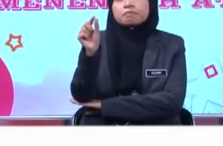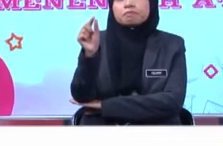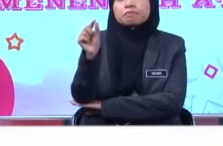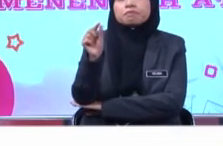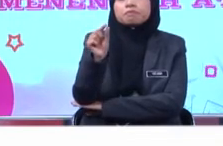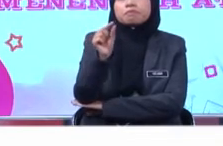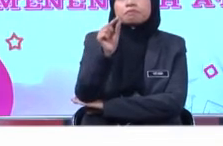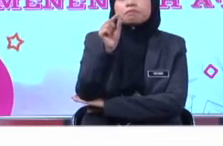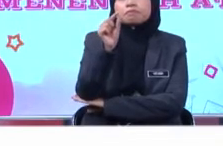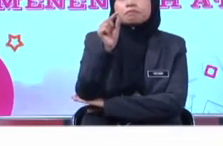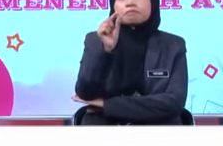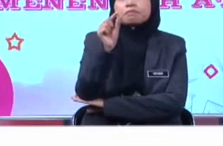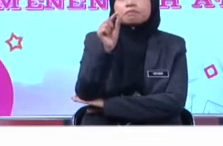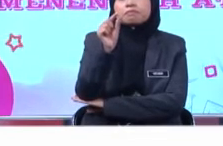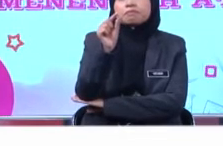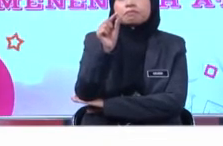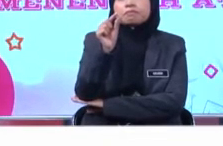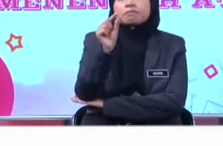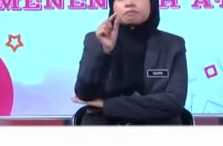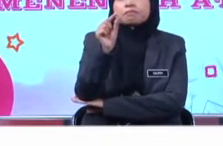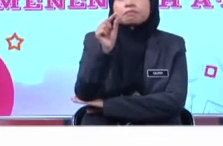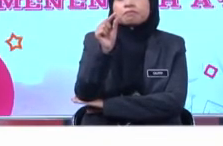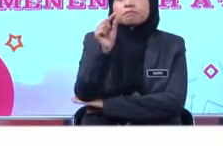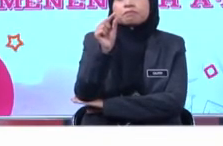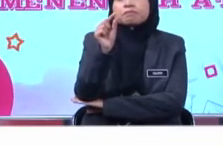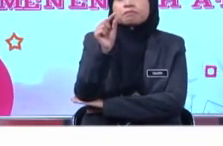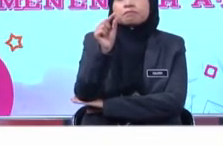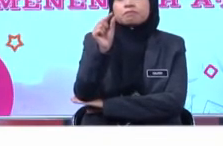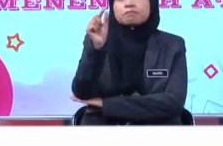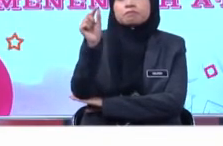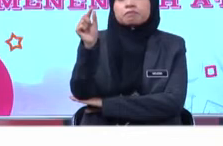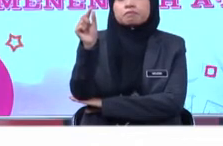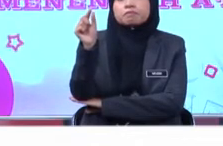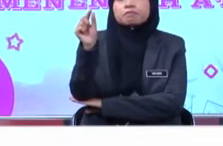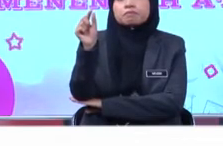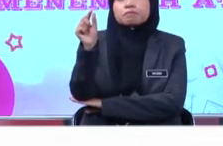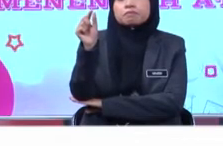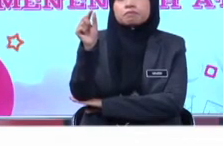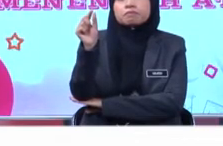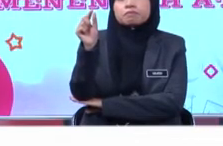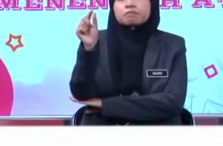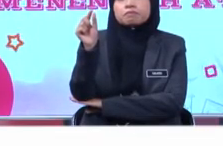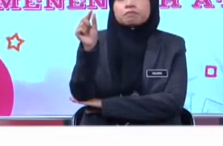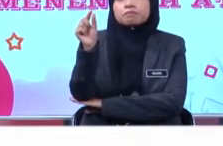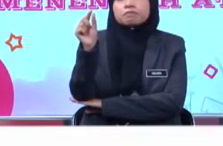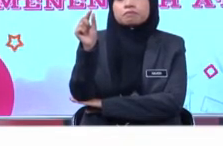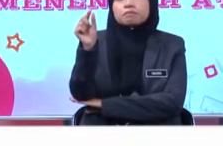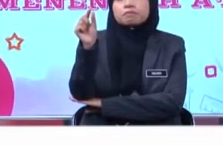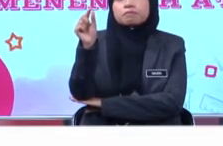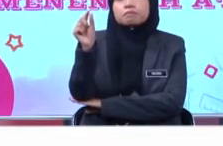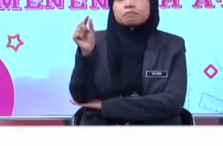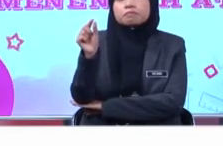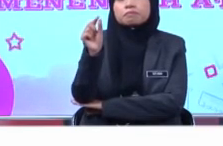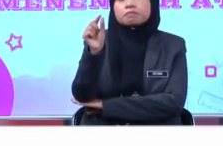BFI awal fusycom mafia ah fusikum